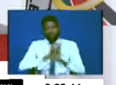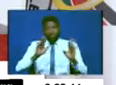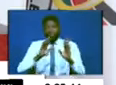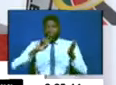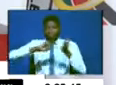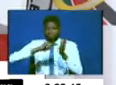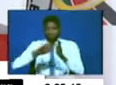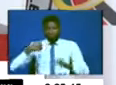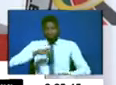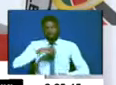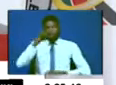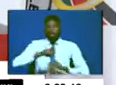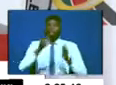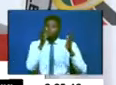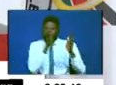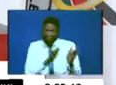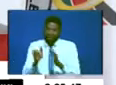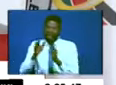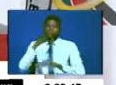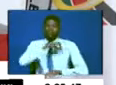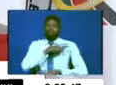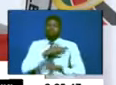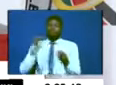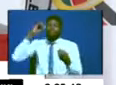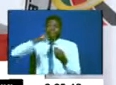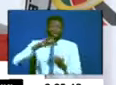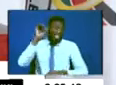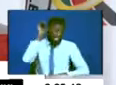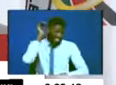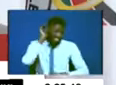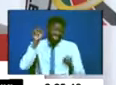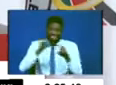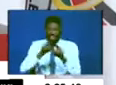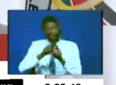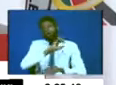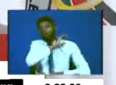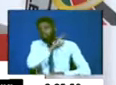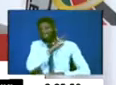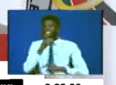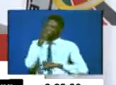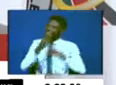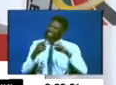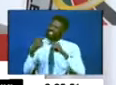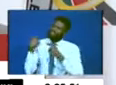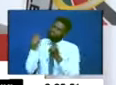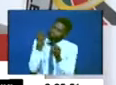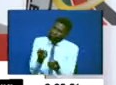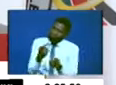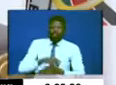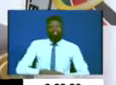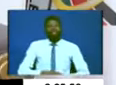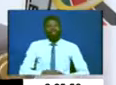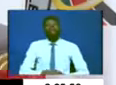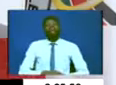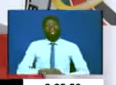zaidi. Ukisikia kilio ambacho kwamba kimekuwa kwa muda wa miaka, serikali ya kaunti iliyopita,